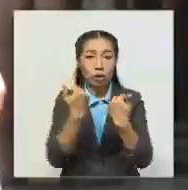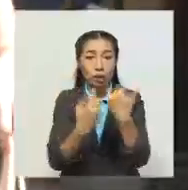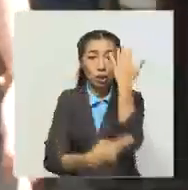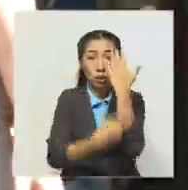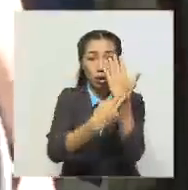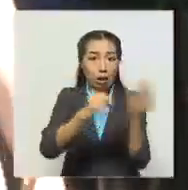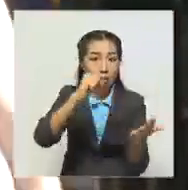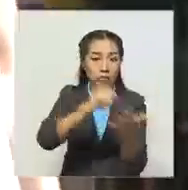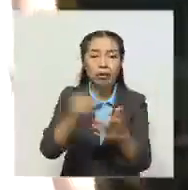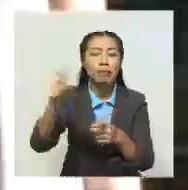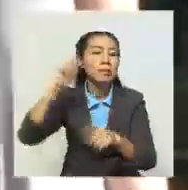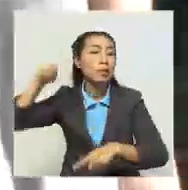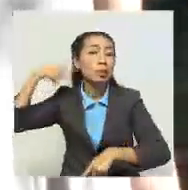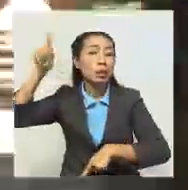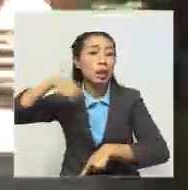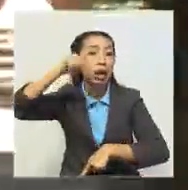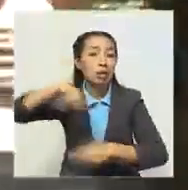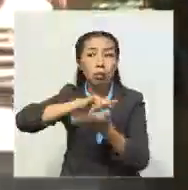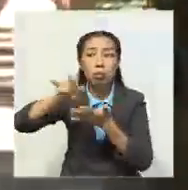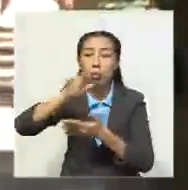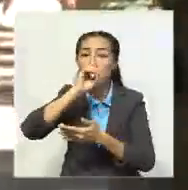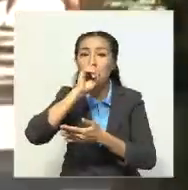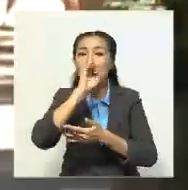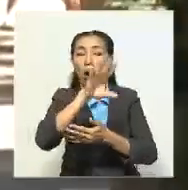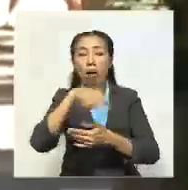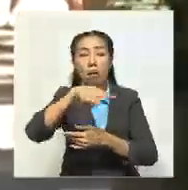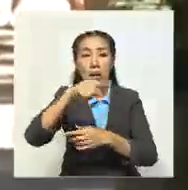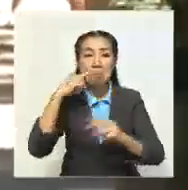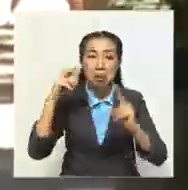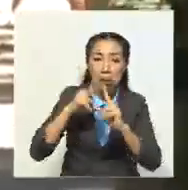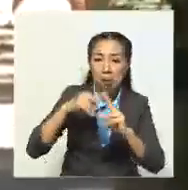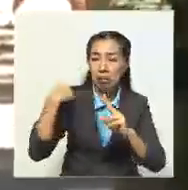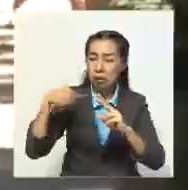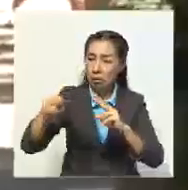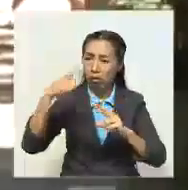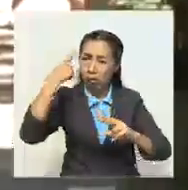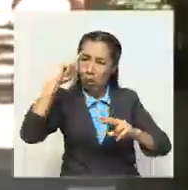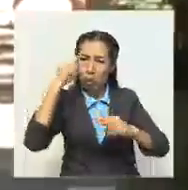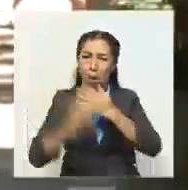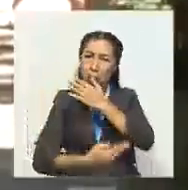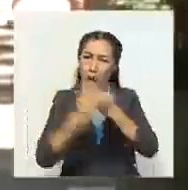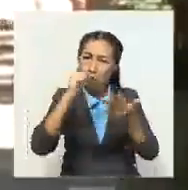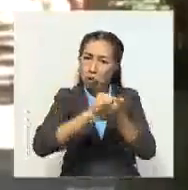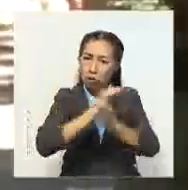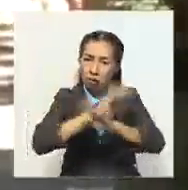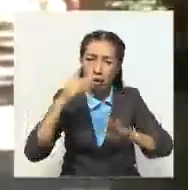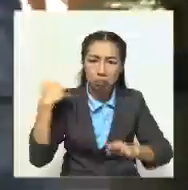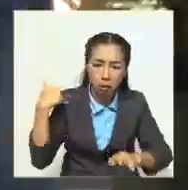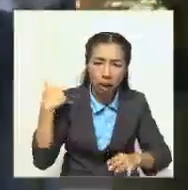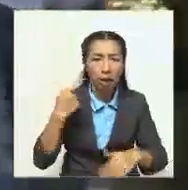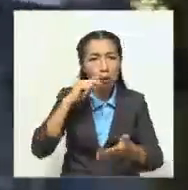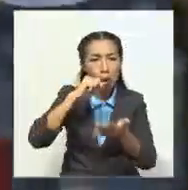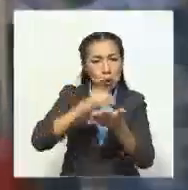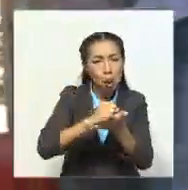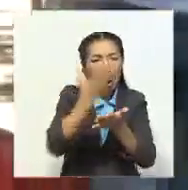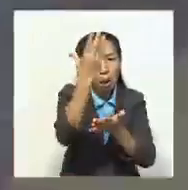ตอนนี้หลังจากมีเหตุการณ์ที่เกิดขึ้นเนี่ยยอดการจองลดลงหรือว่ามีการยกเลิกบ้างหรือไม่นะคะแต่ว่าแน่นอนต้อง